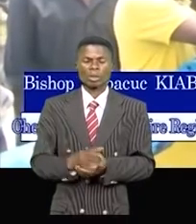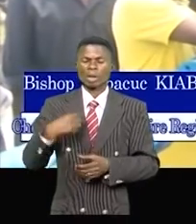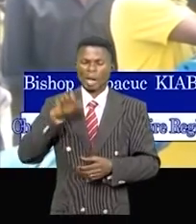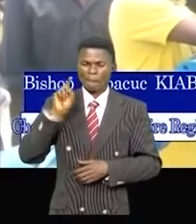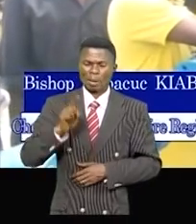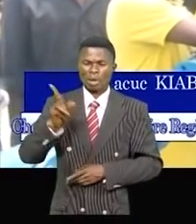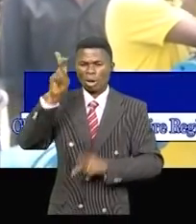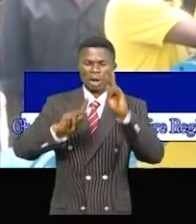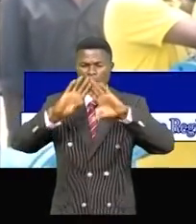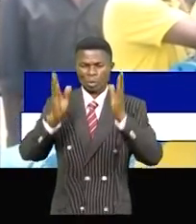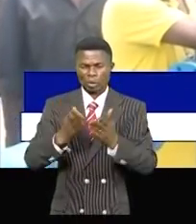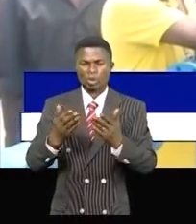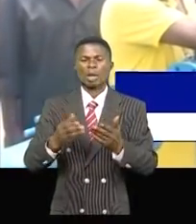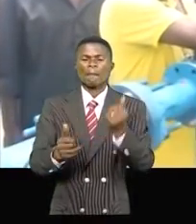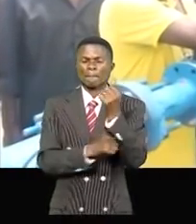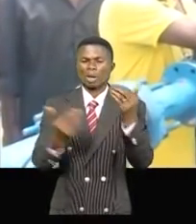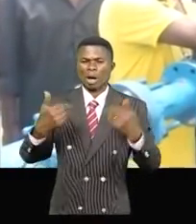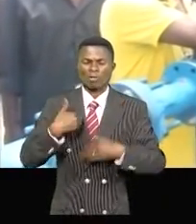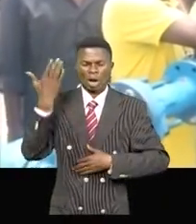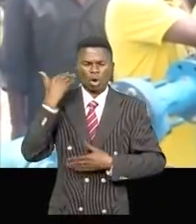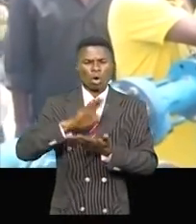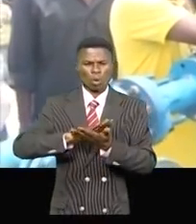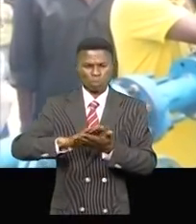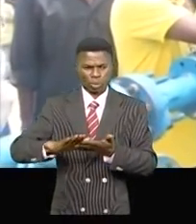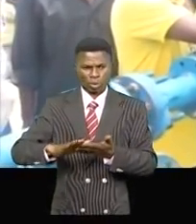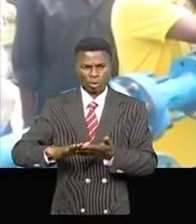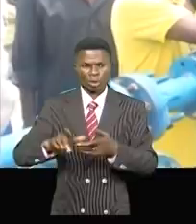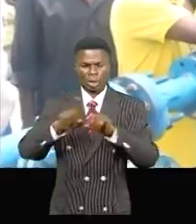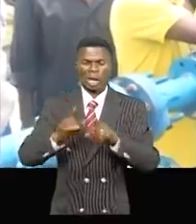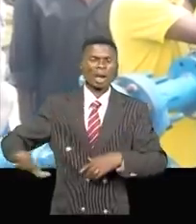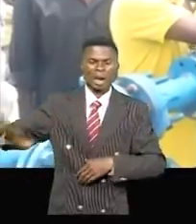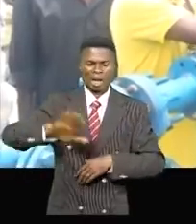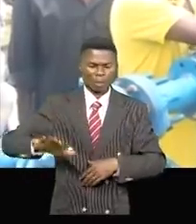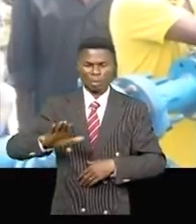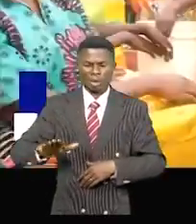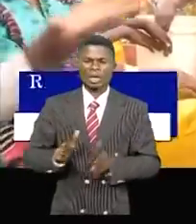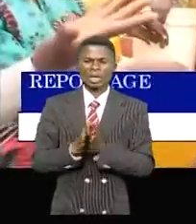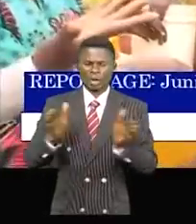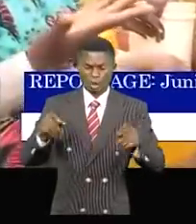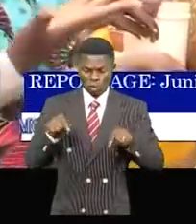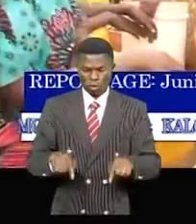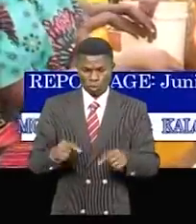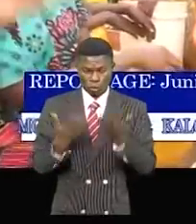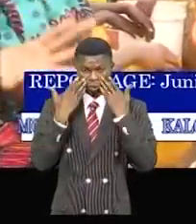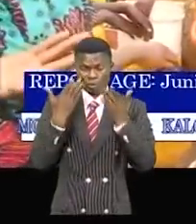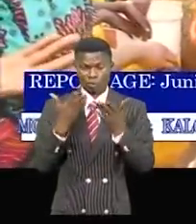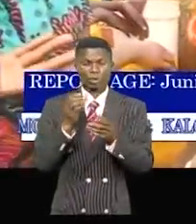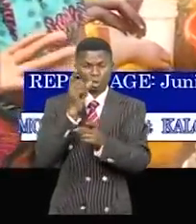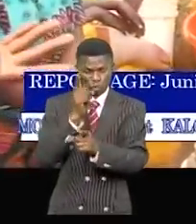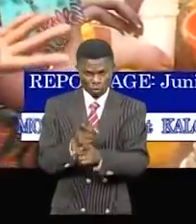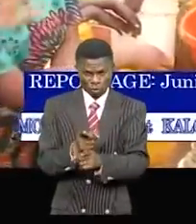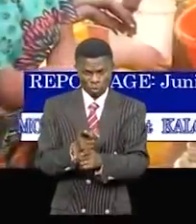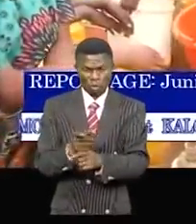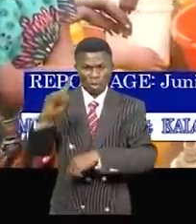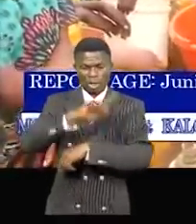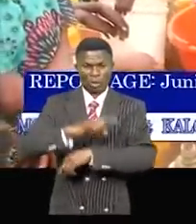la population puisse accéder à l'eau potable et sur toute l'étendue de la République. Et voilà qu'aujourd'hui, ça coïncide mieux avec la